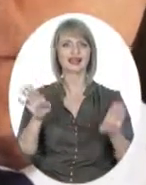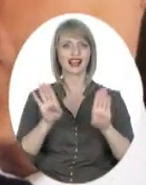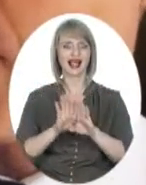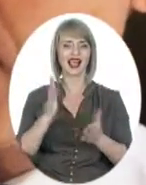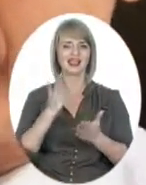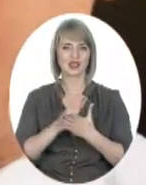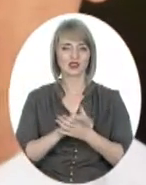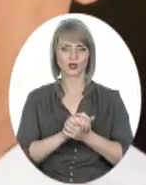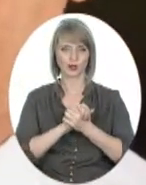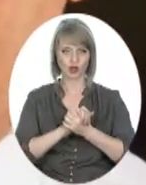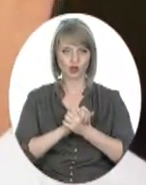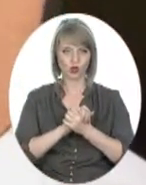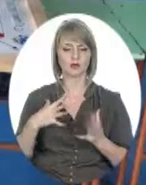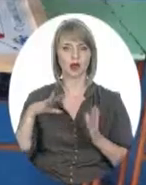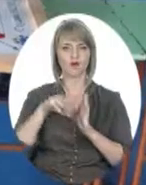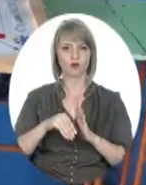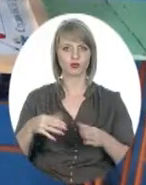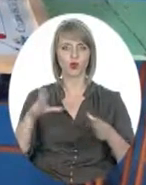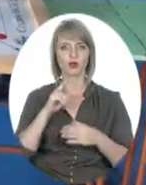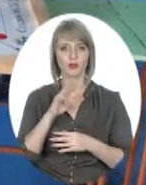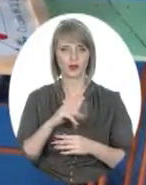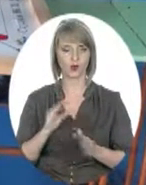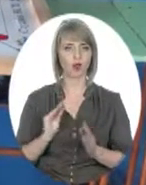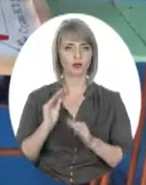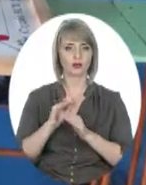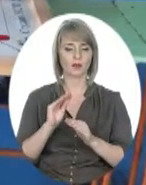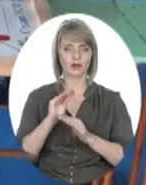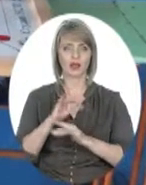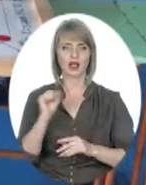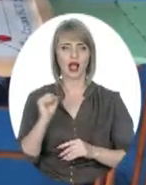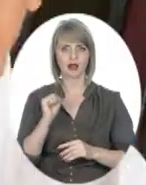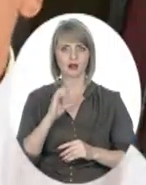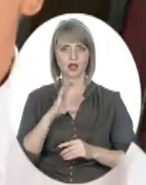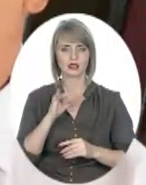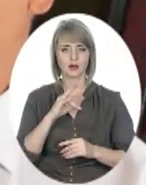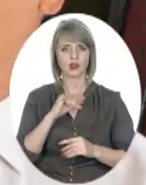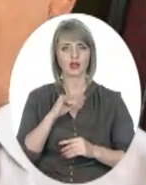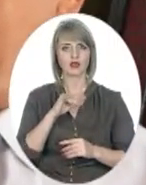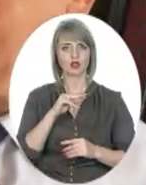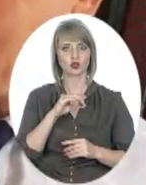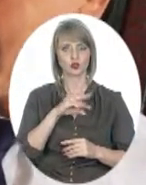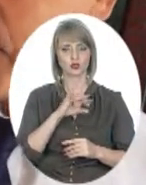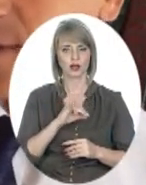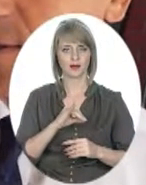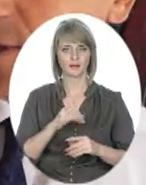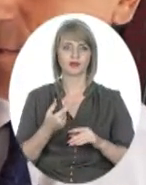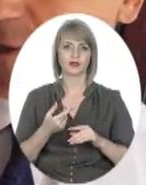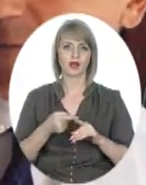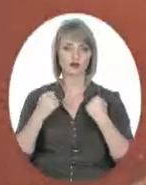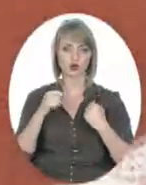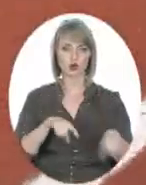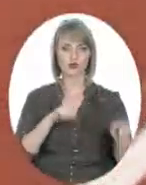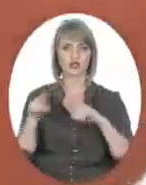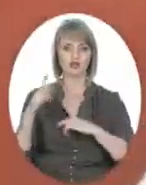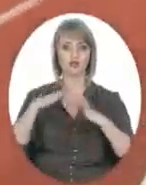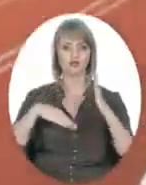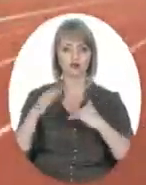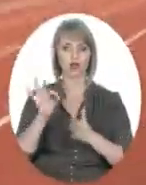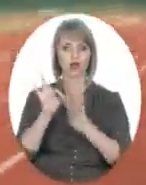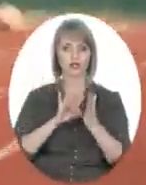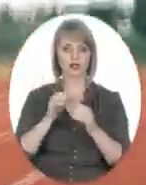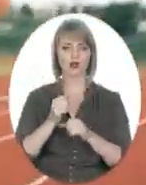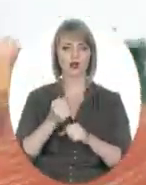Здравствуйте. Все живо-здорово? Да, все хорошо. Как съездили? Удачно. Вот результат. Без травм, без ничего? Да, все хорошо. Ну,